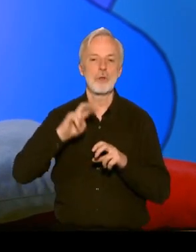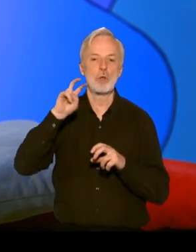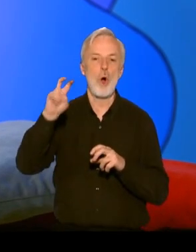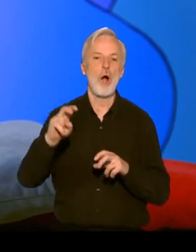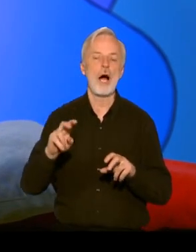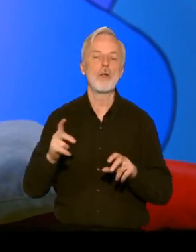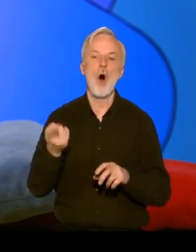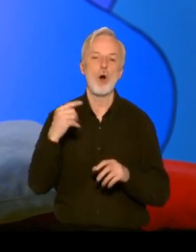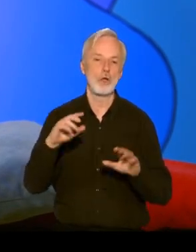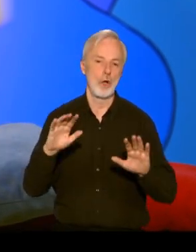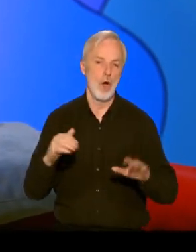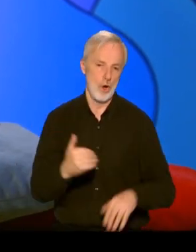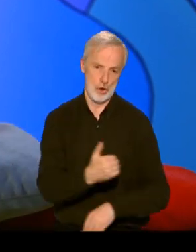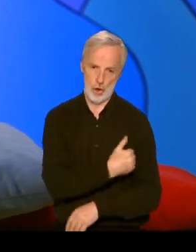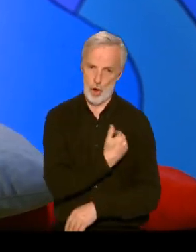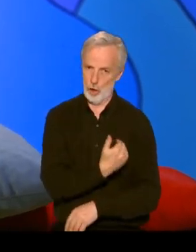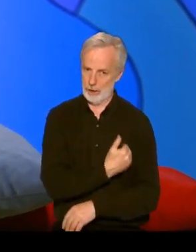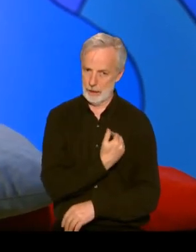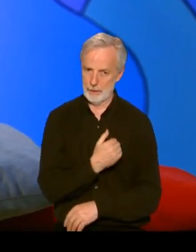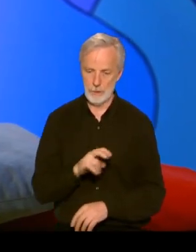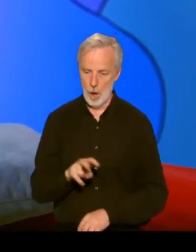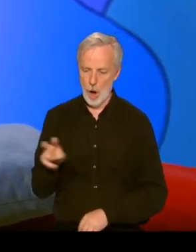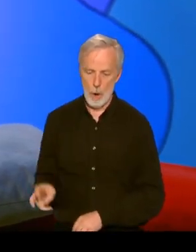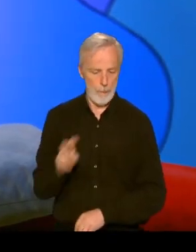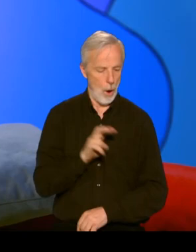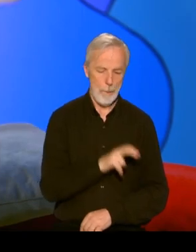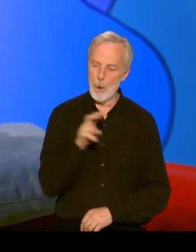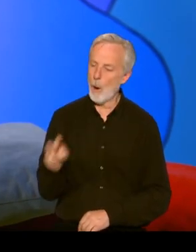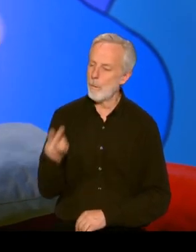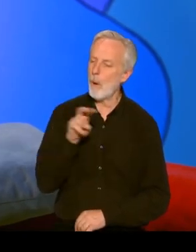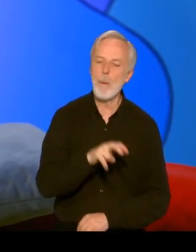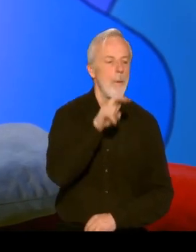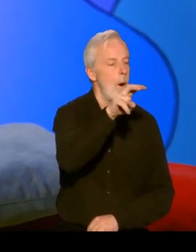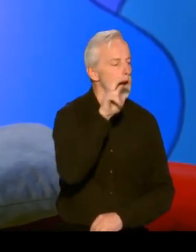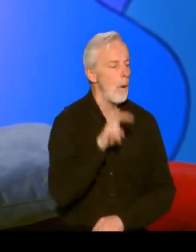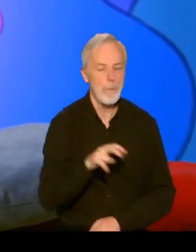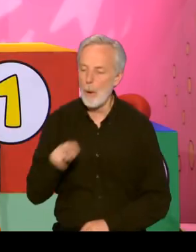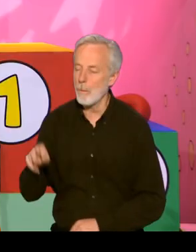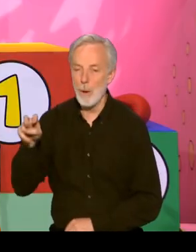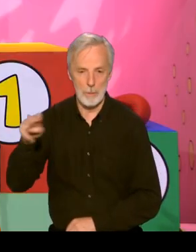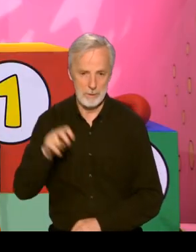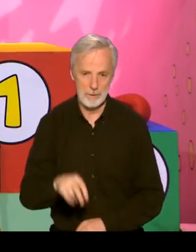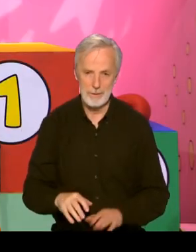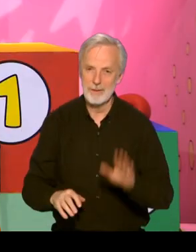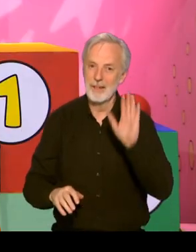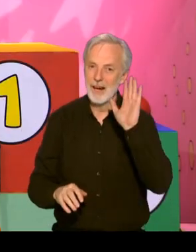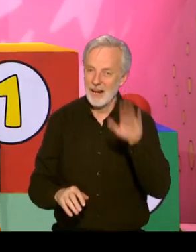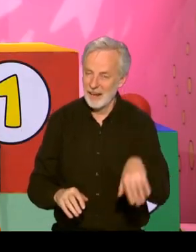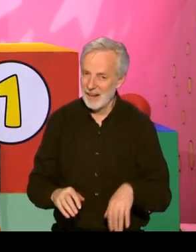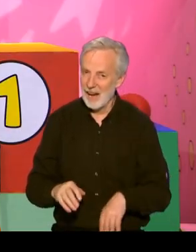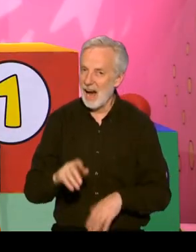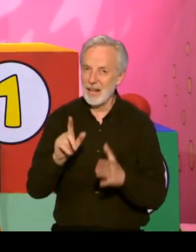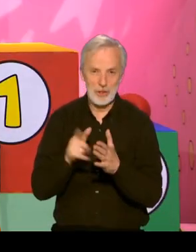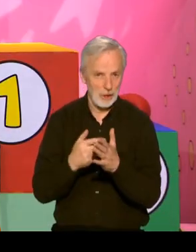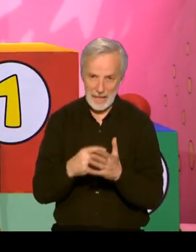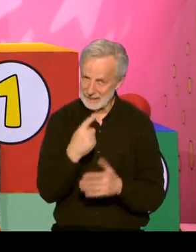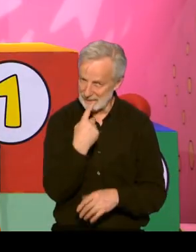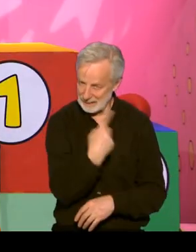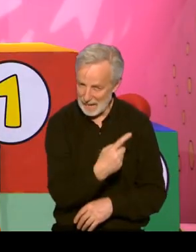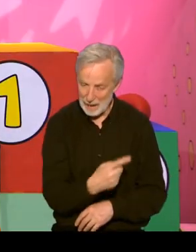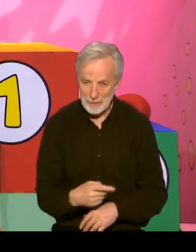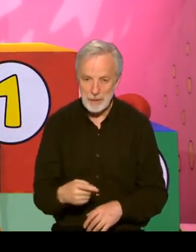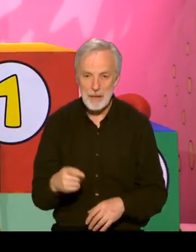ukaž. A hop, a elá, hopla, a hop, a hop, a hop. A to nejsi sám, Filipku, protože